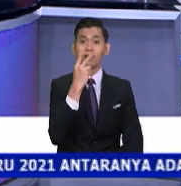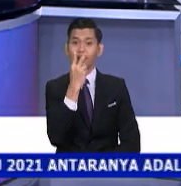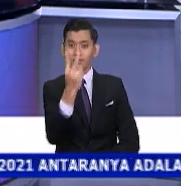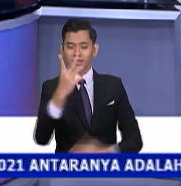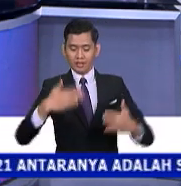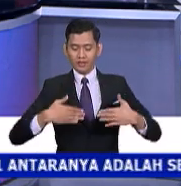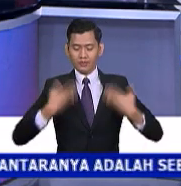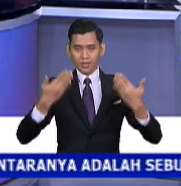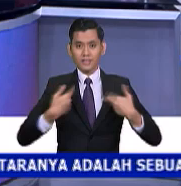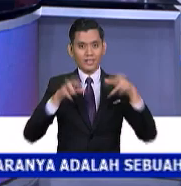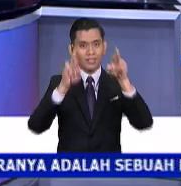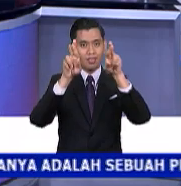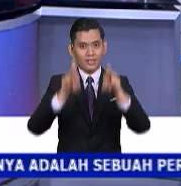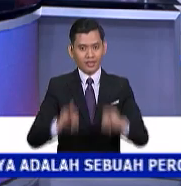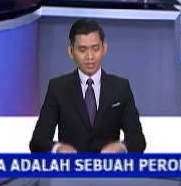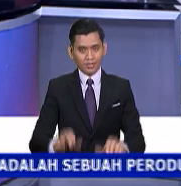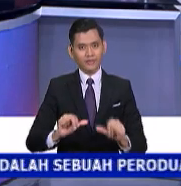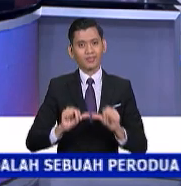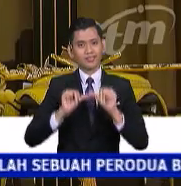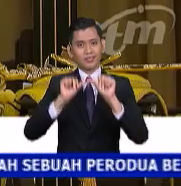rakyat dikekalkan.